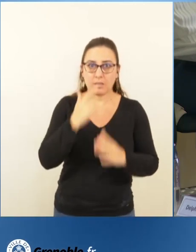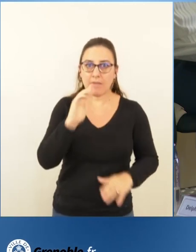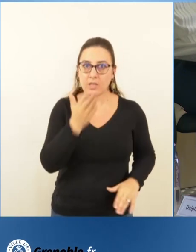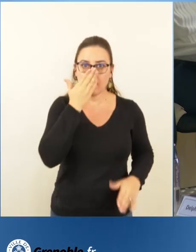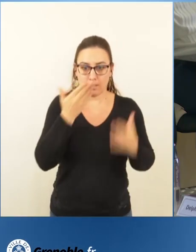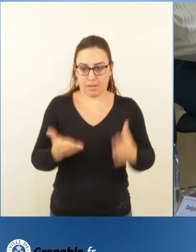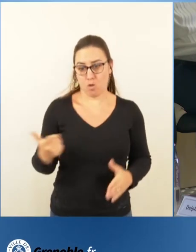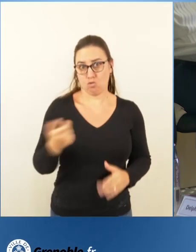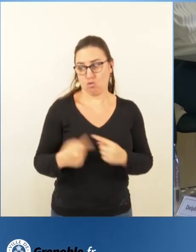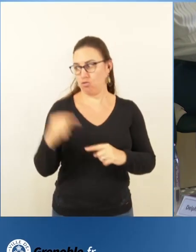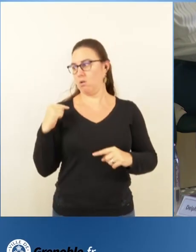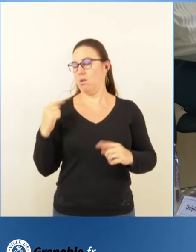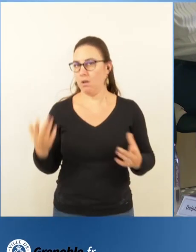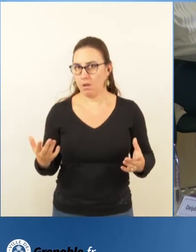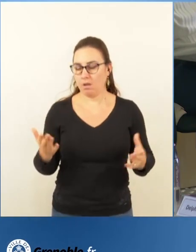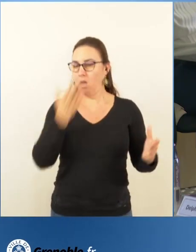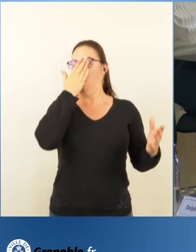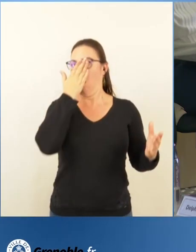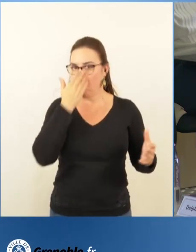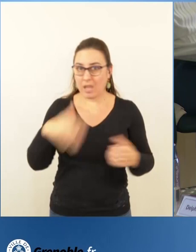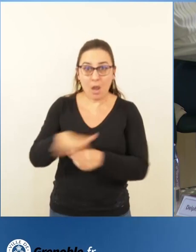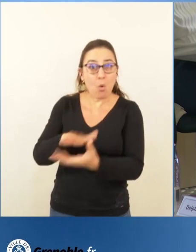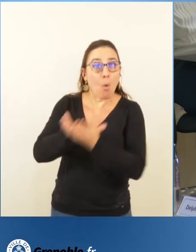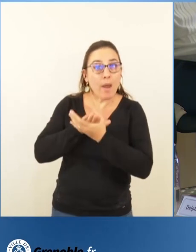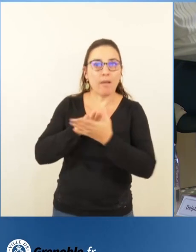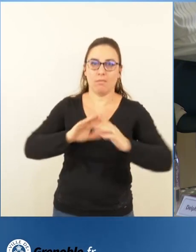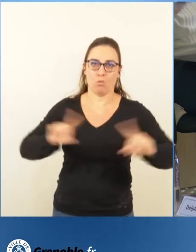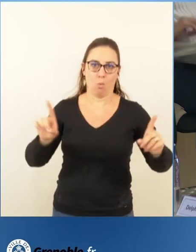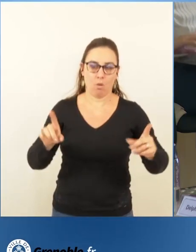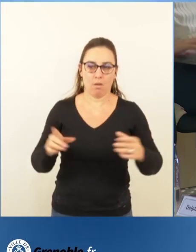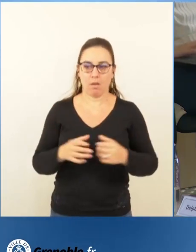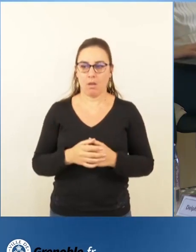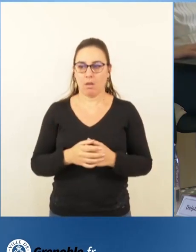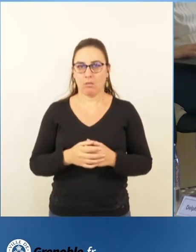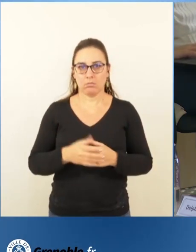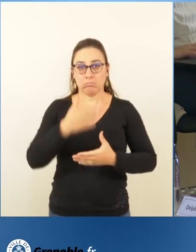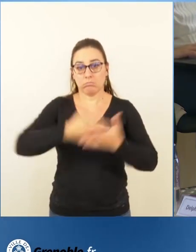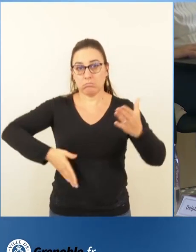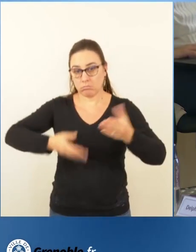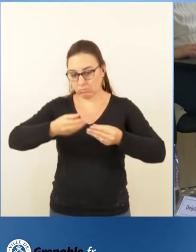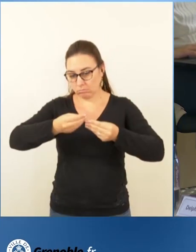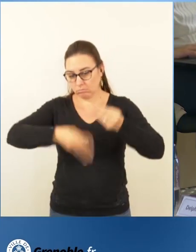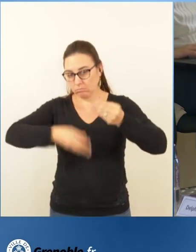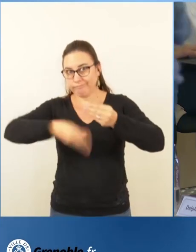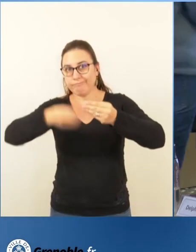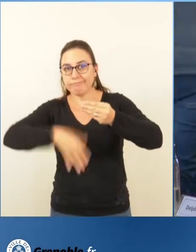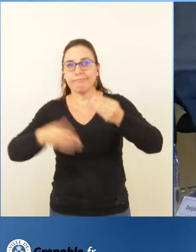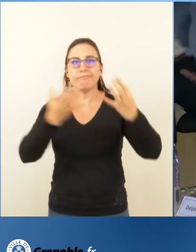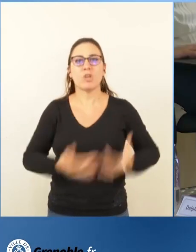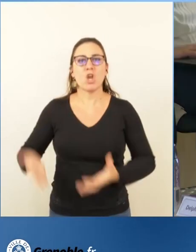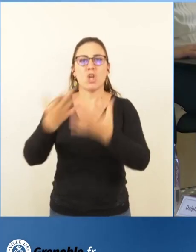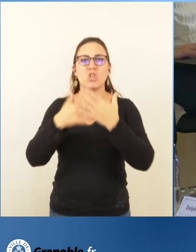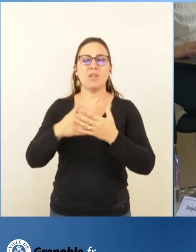le conseil municipal et on n'a pas tout eu c'est que partielle il n'y a pas les chiffres de